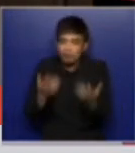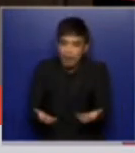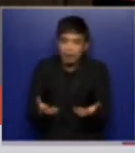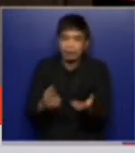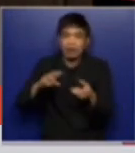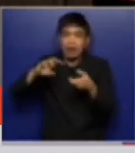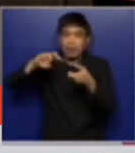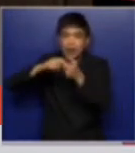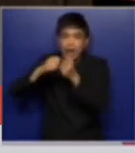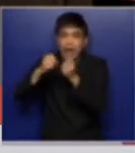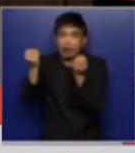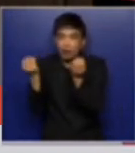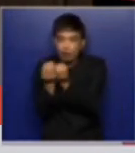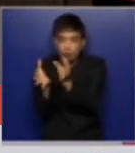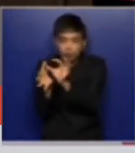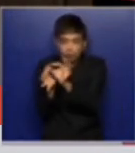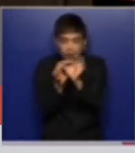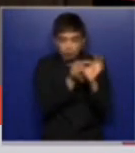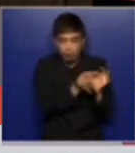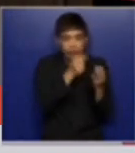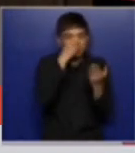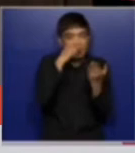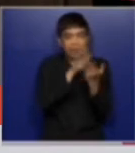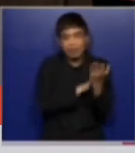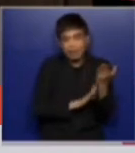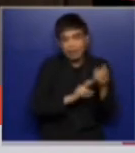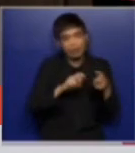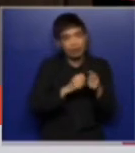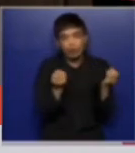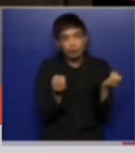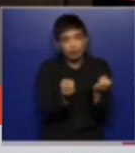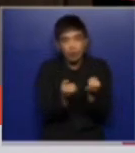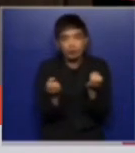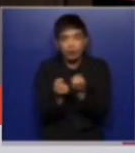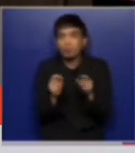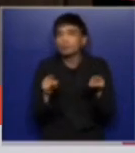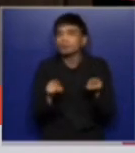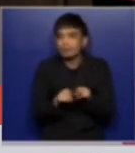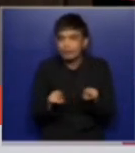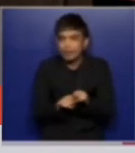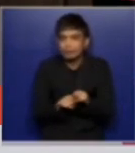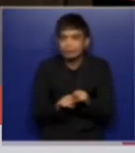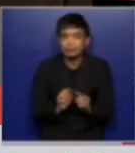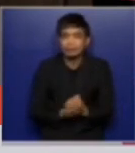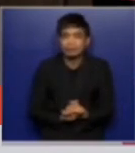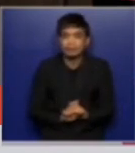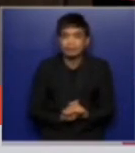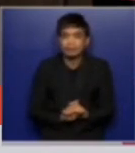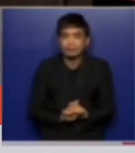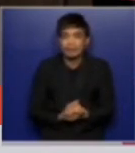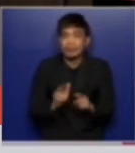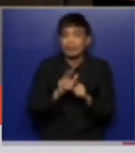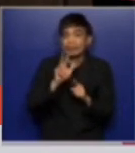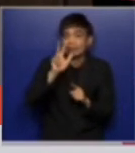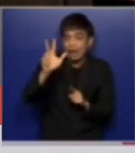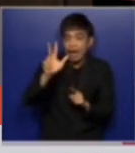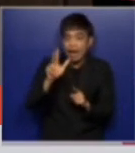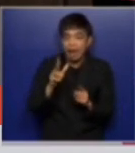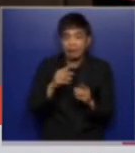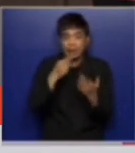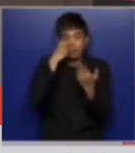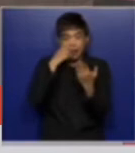จของไทยตามมาอย่างหลีกเลี่ยงไม่ได้ท่านประธานที่เคารพครับ3ภาคการบริโภคภายในประเทศ